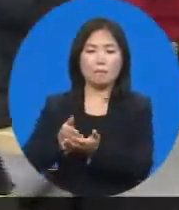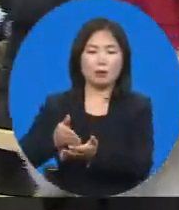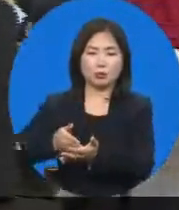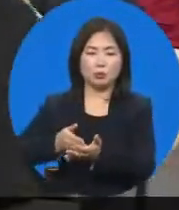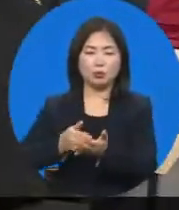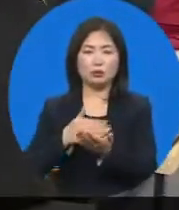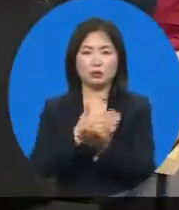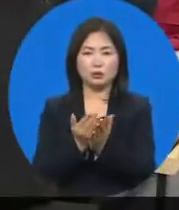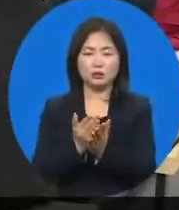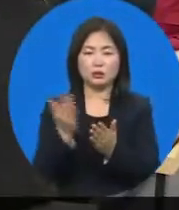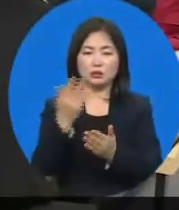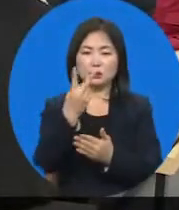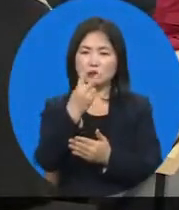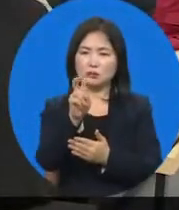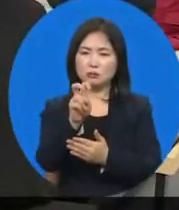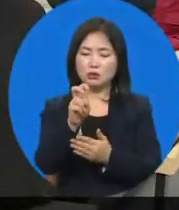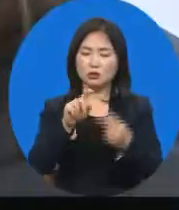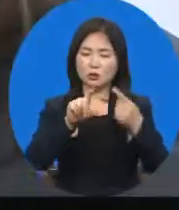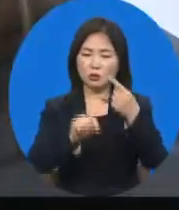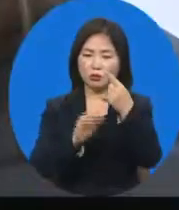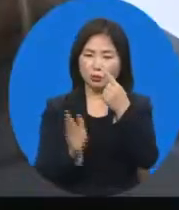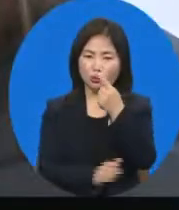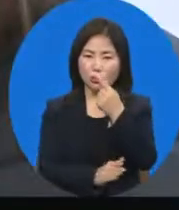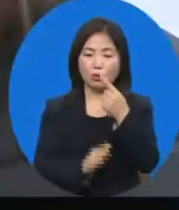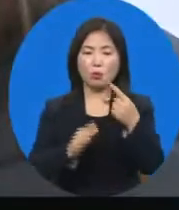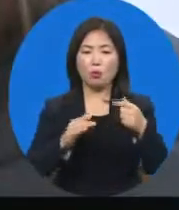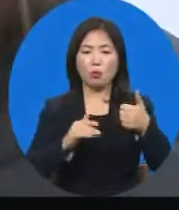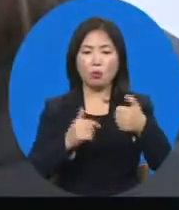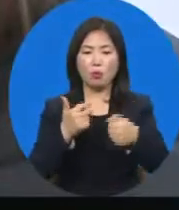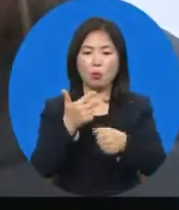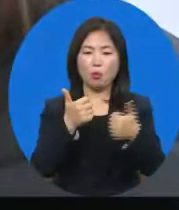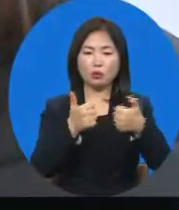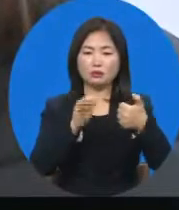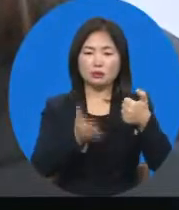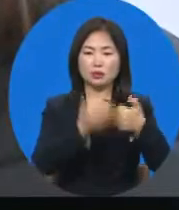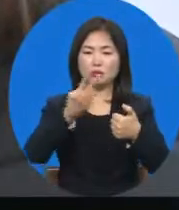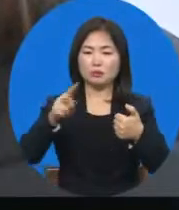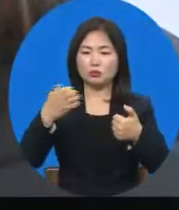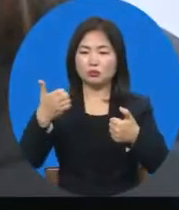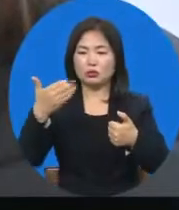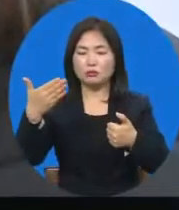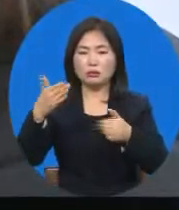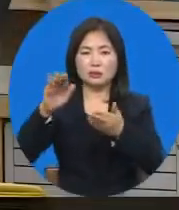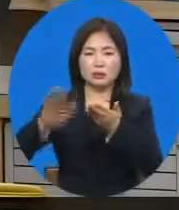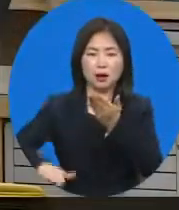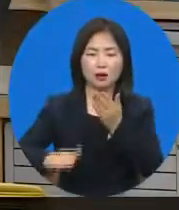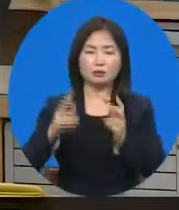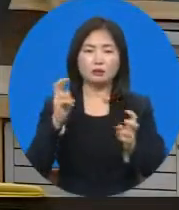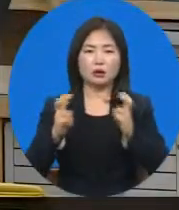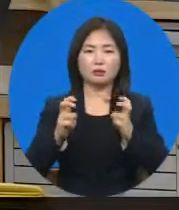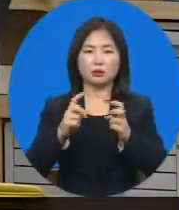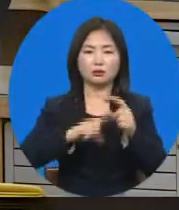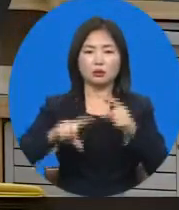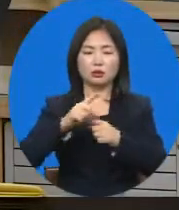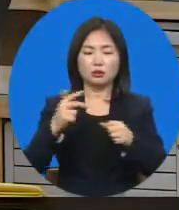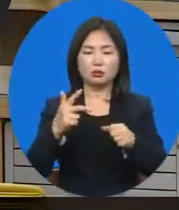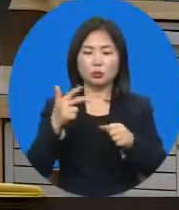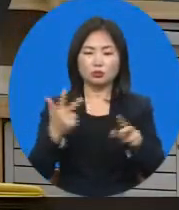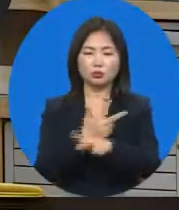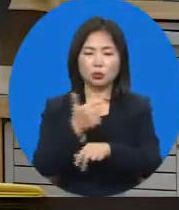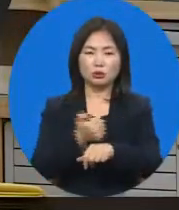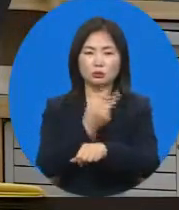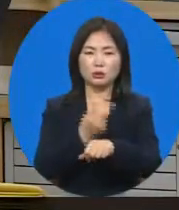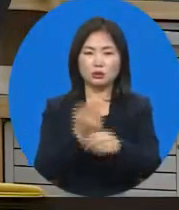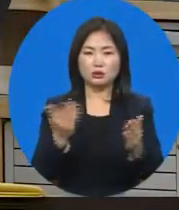등입니다 2020년 1월부터는 50인 e 산이 299 인 이하 사업장 까지 주 52시간